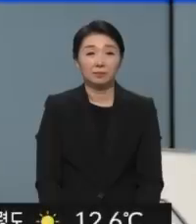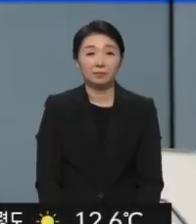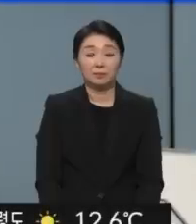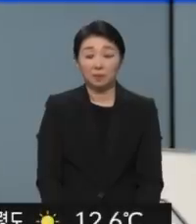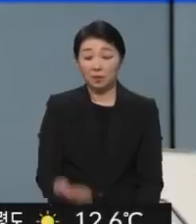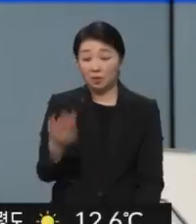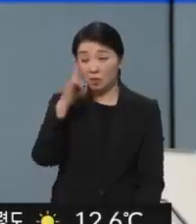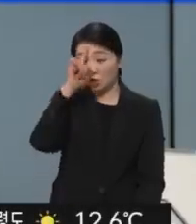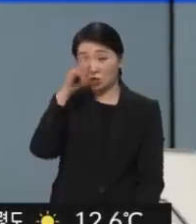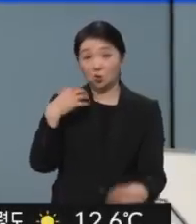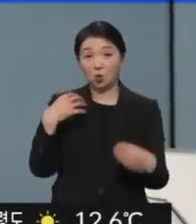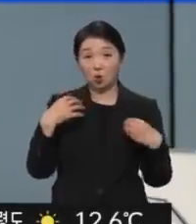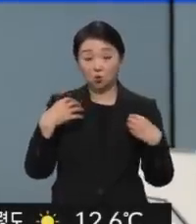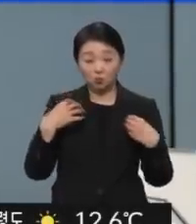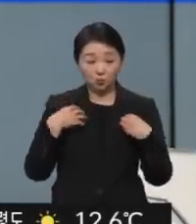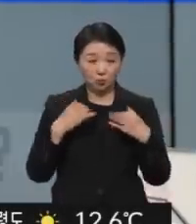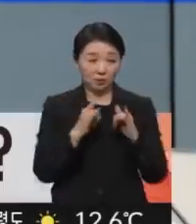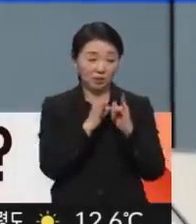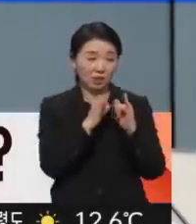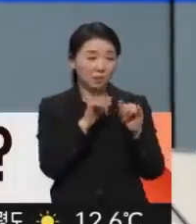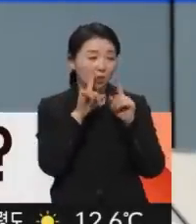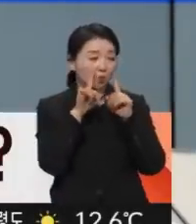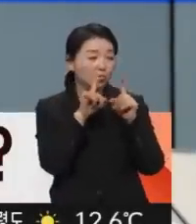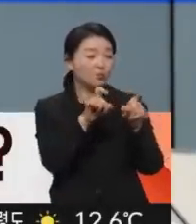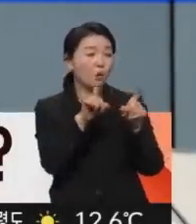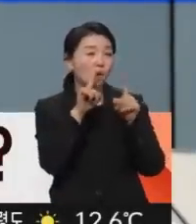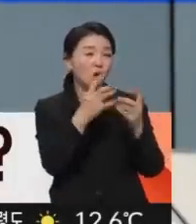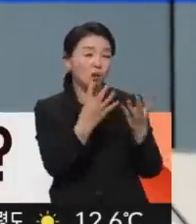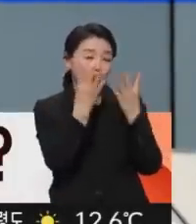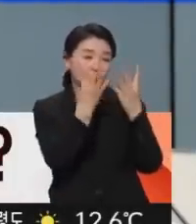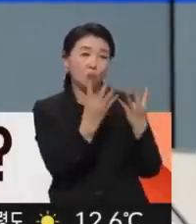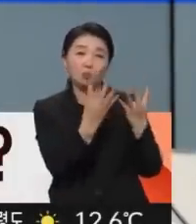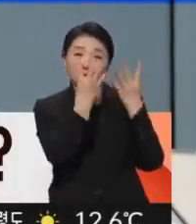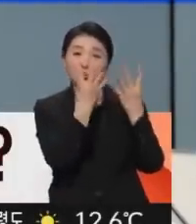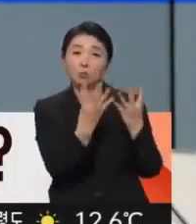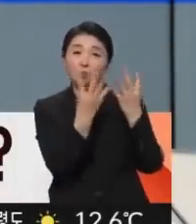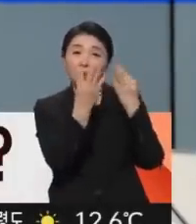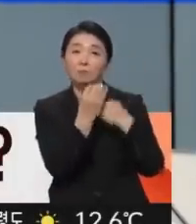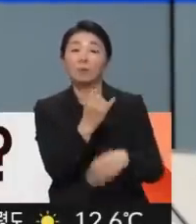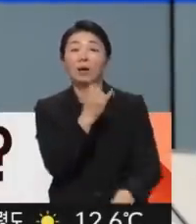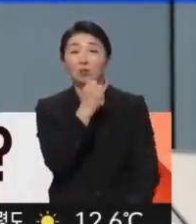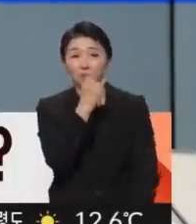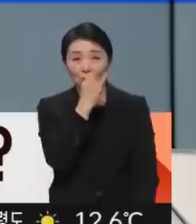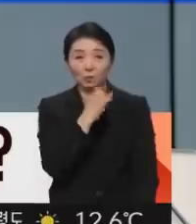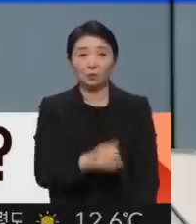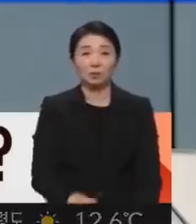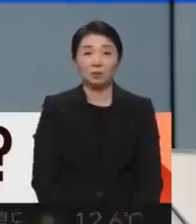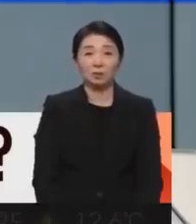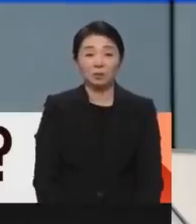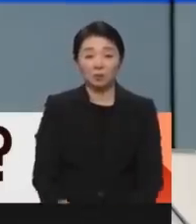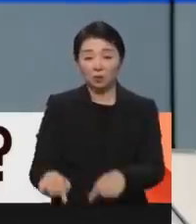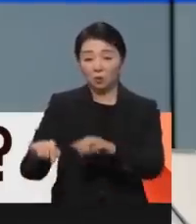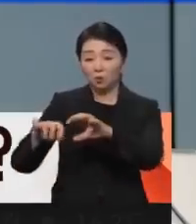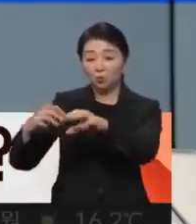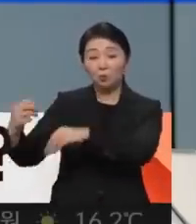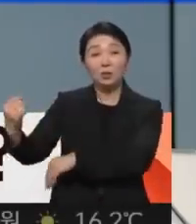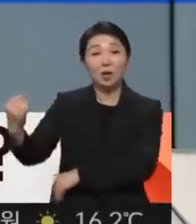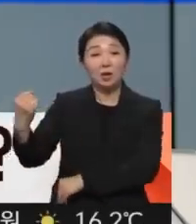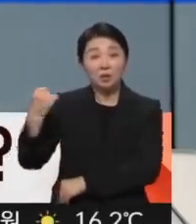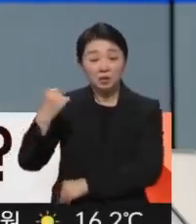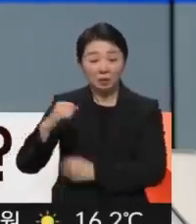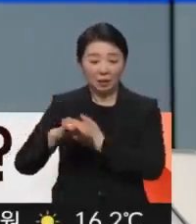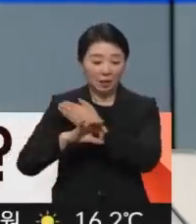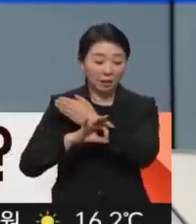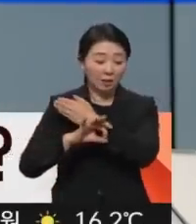전 정부 인사들의 여러 가지 의혹이 제기되고 또 구속이 이어지면서 사정정국에 들어섰다는 평가죠. 국민의힘에서는 이른바